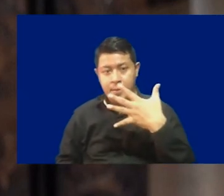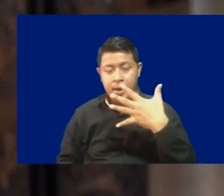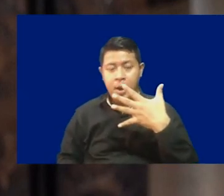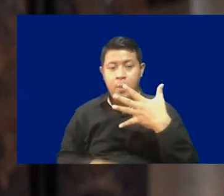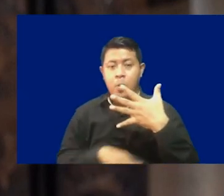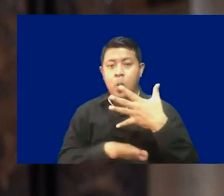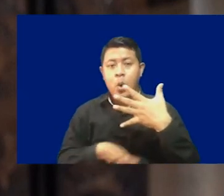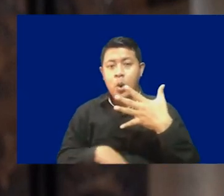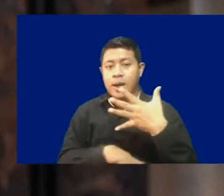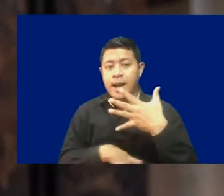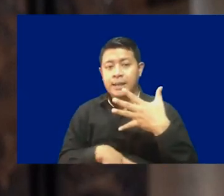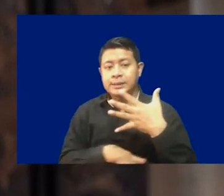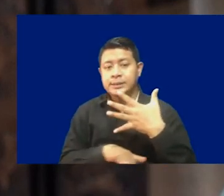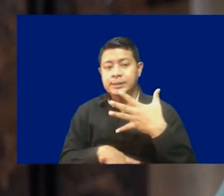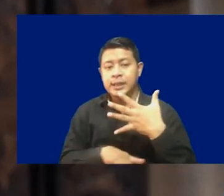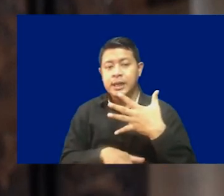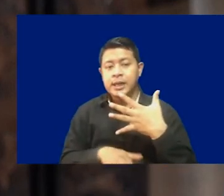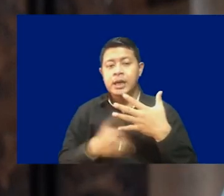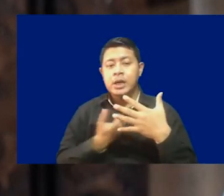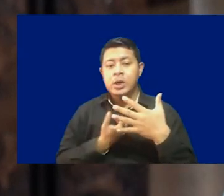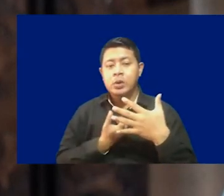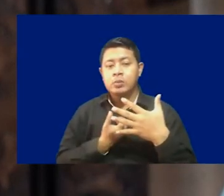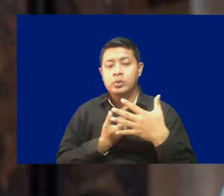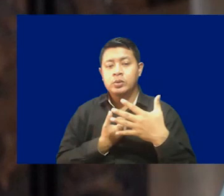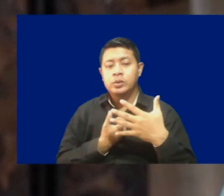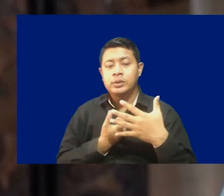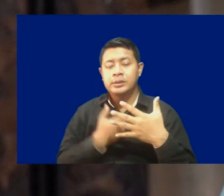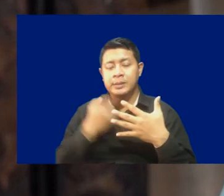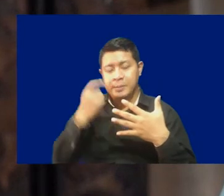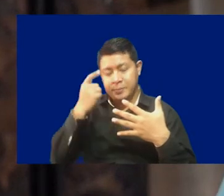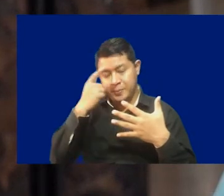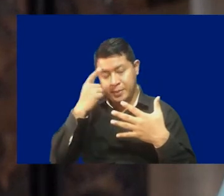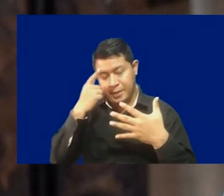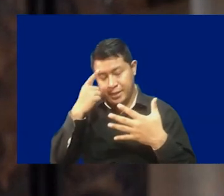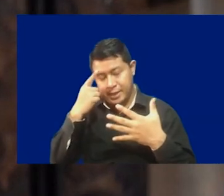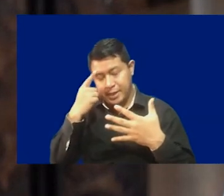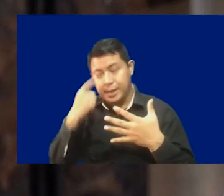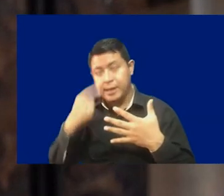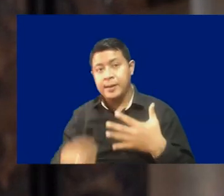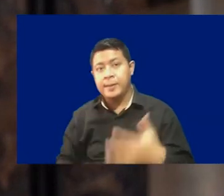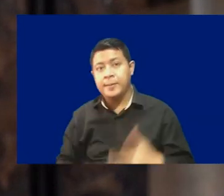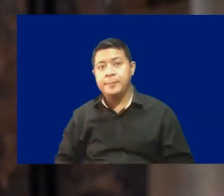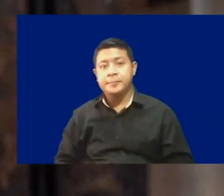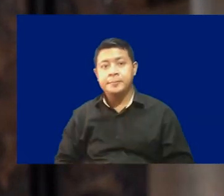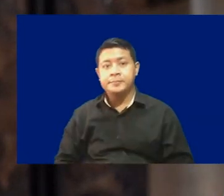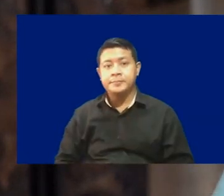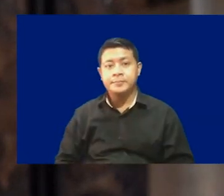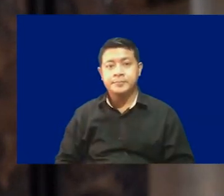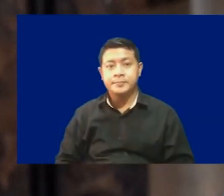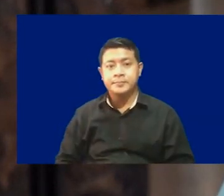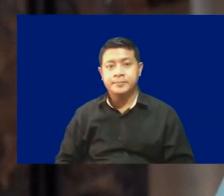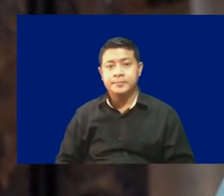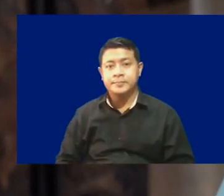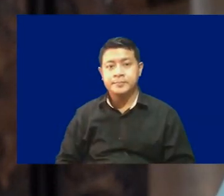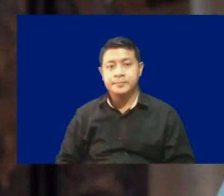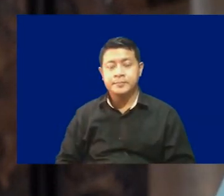lima pokok dasar kebutuhan psikis.